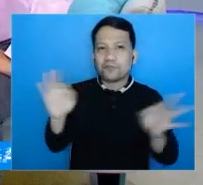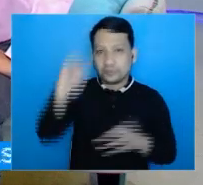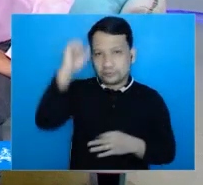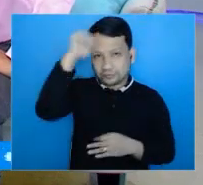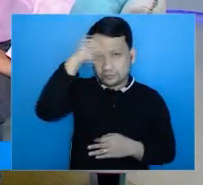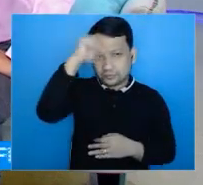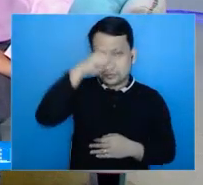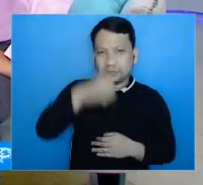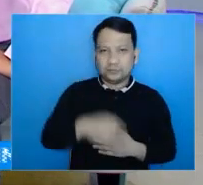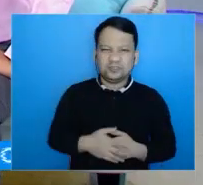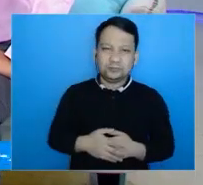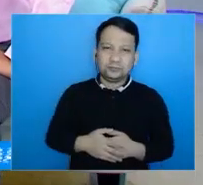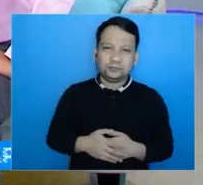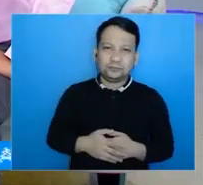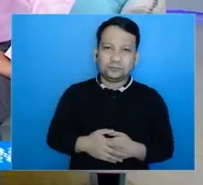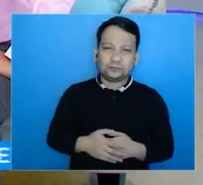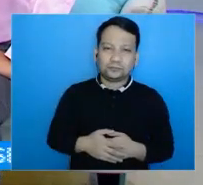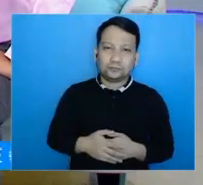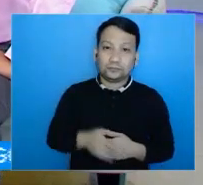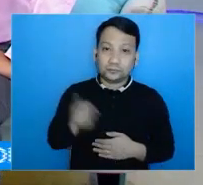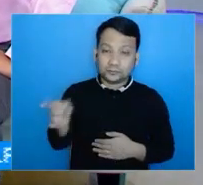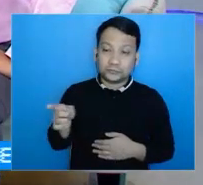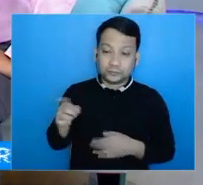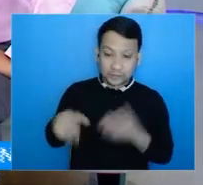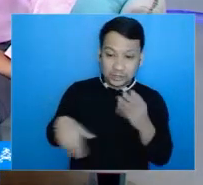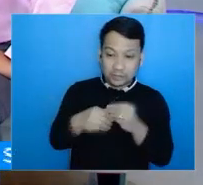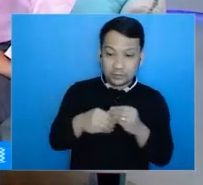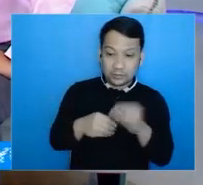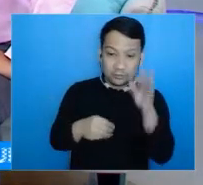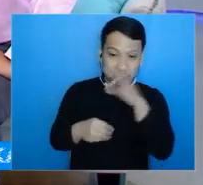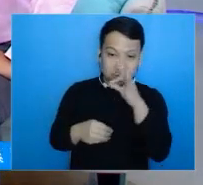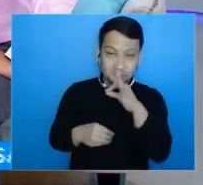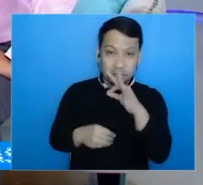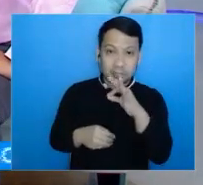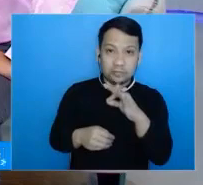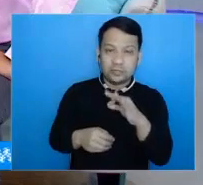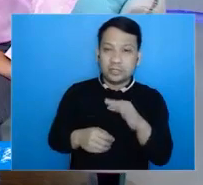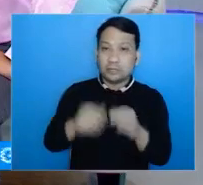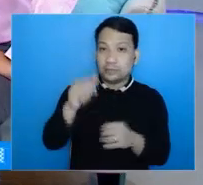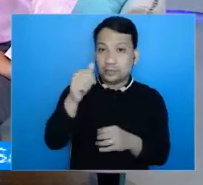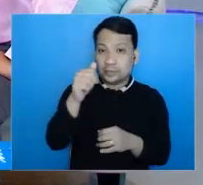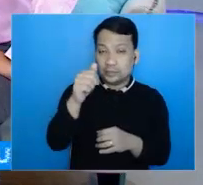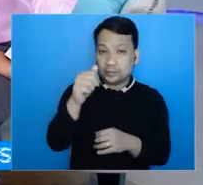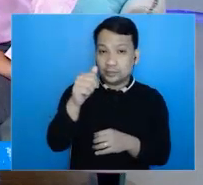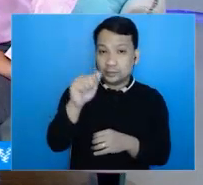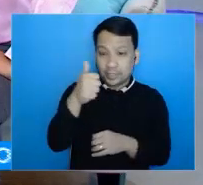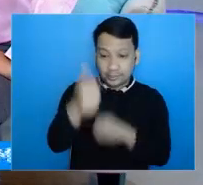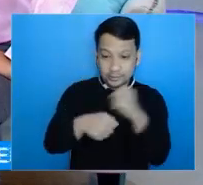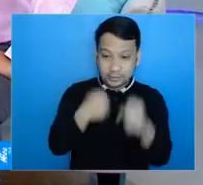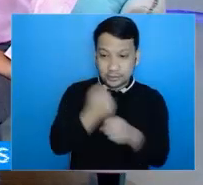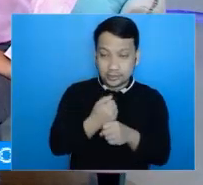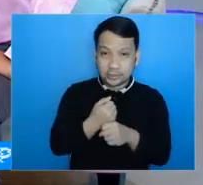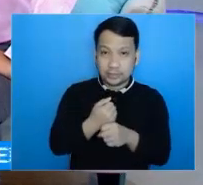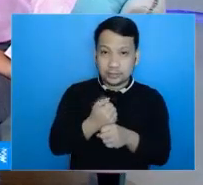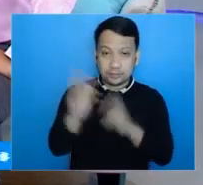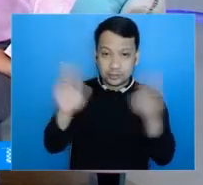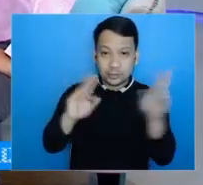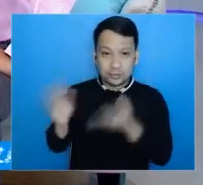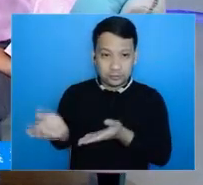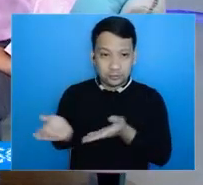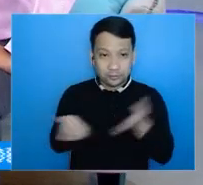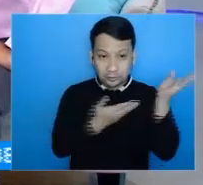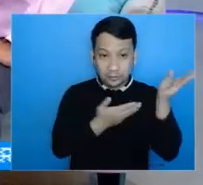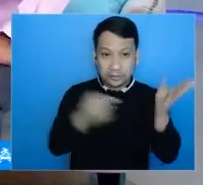O, eto naman ang isa pang Pinoy feat matapos ang isang dekadang paghahanda. Exporter na tayo ng okra sa South Korea. That's right,